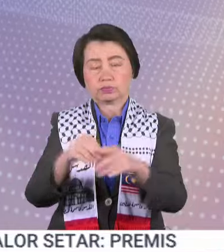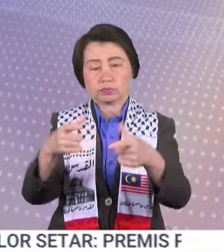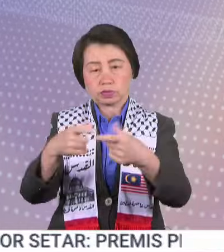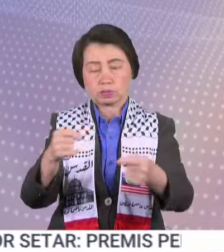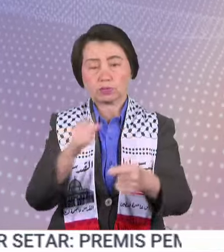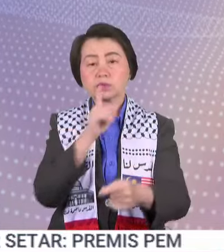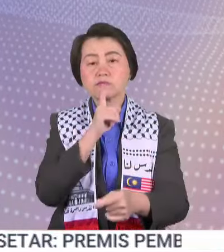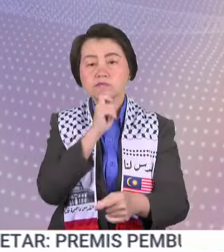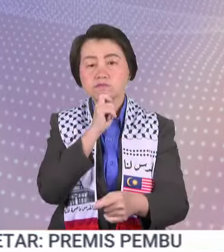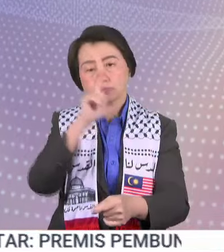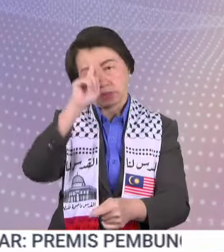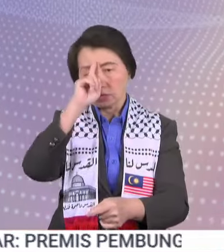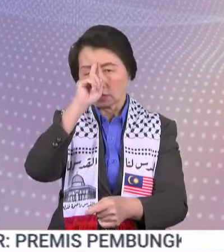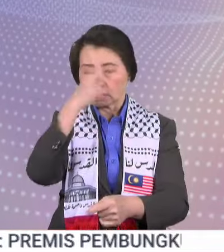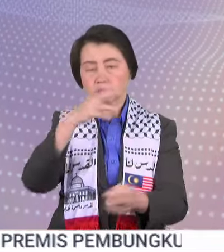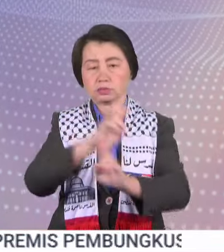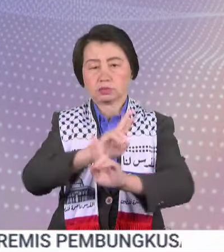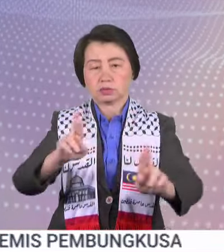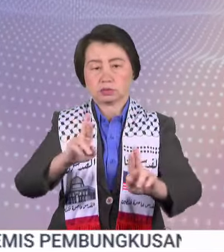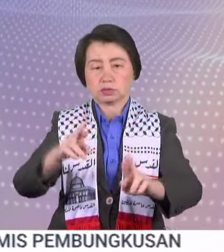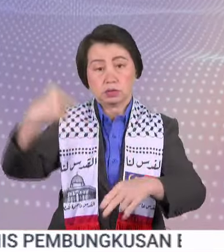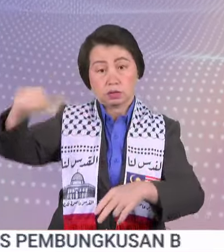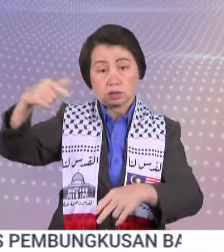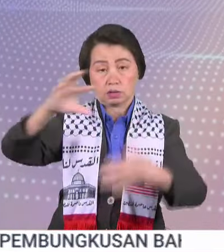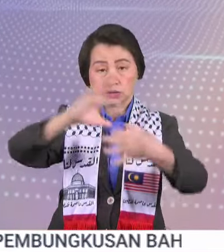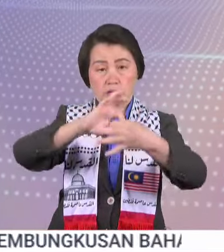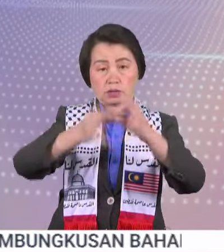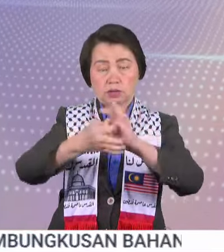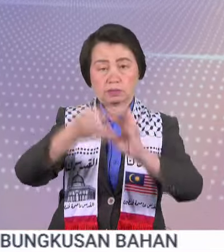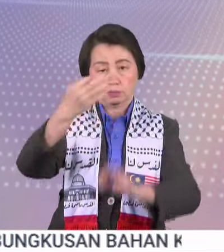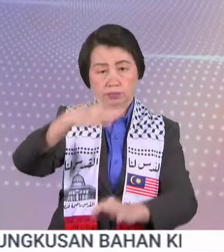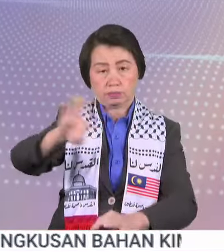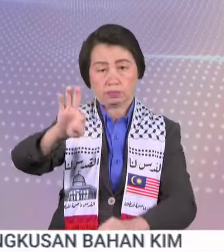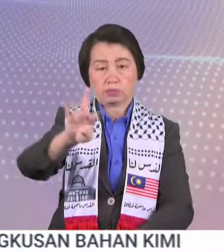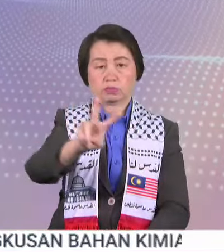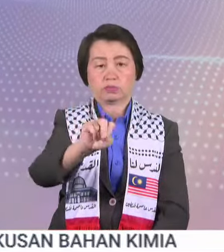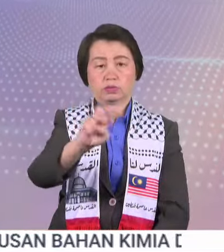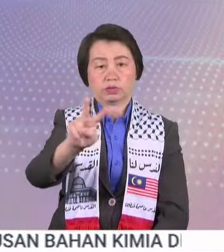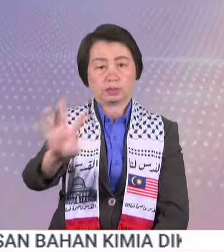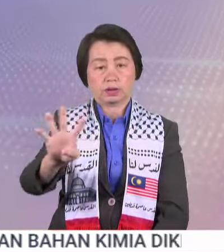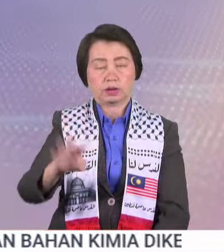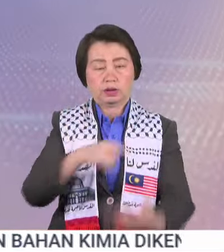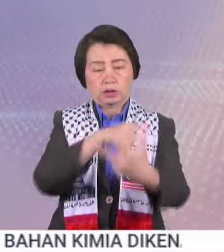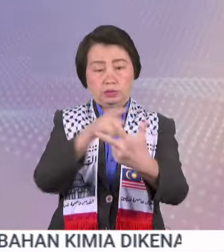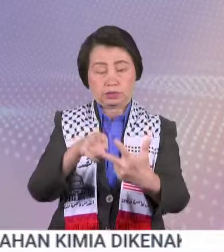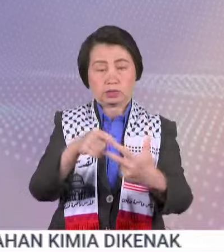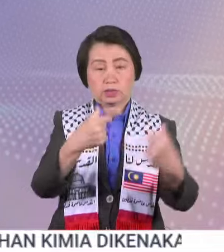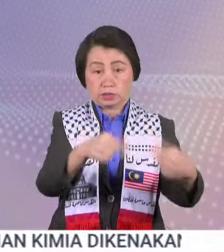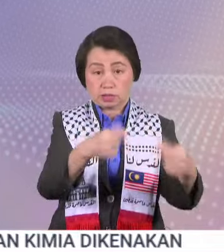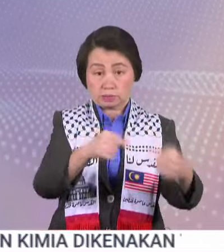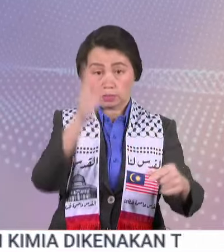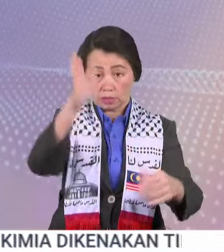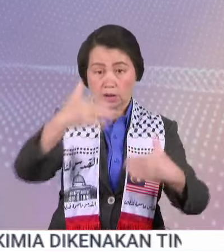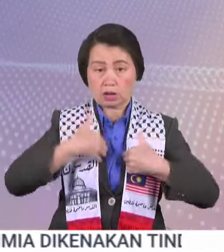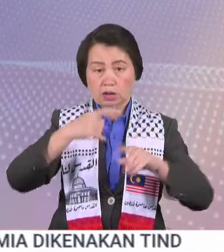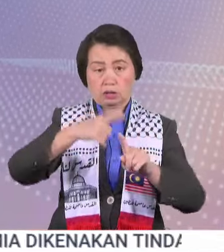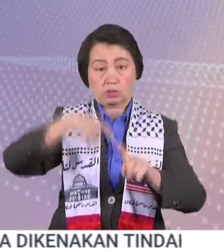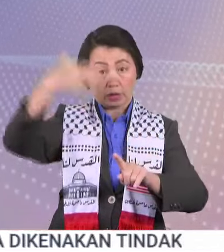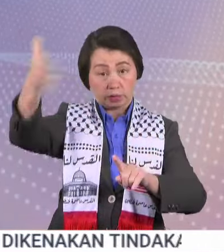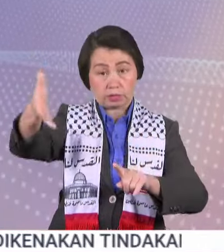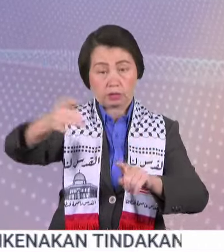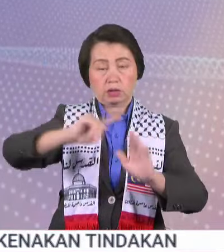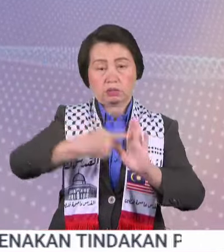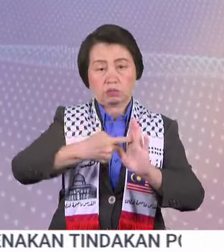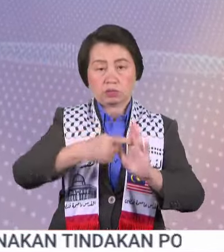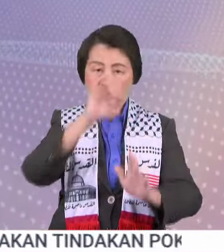India sebagai persediaan menghadapi kelayakan Olimpik Paris 2024. Tiga daripada perlawanan itu akan diadakan bulan depan